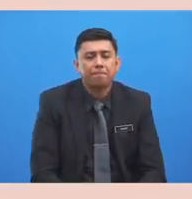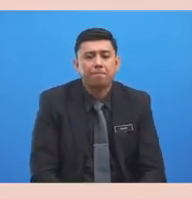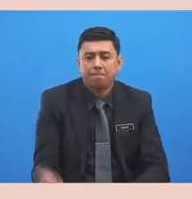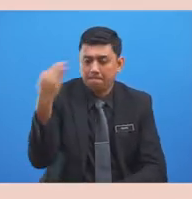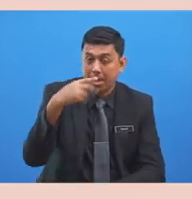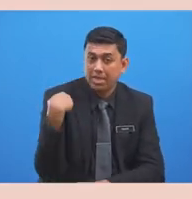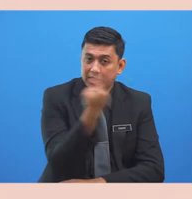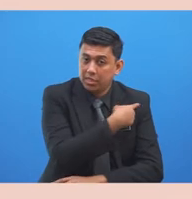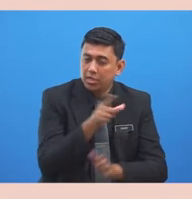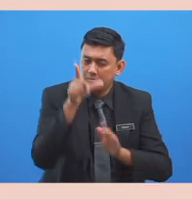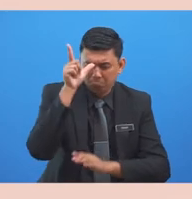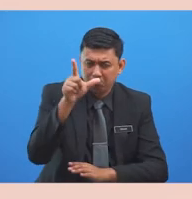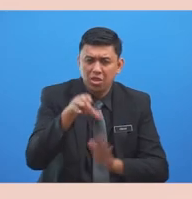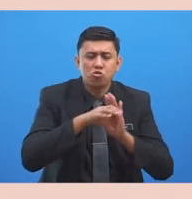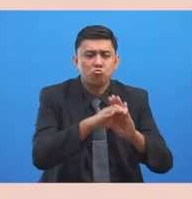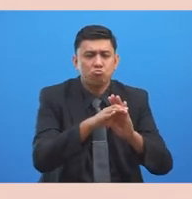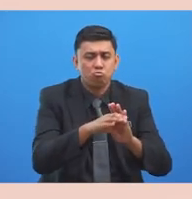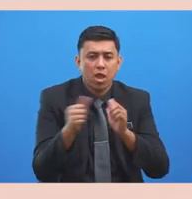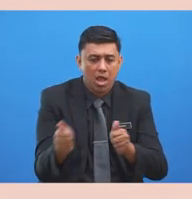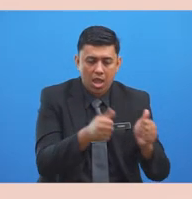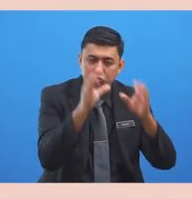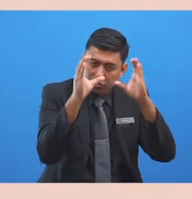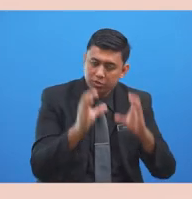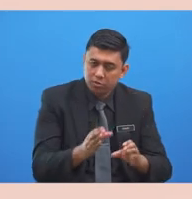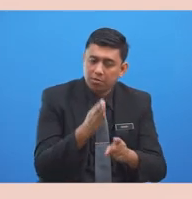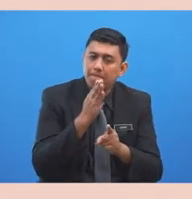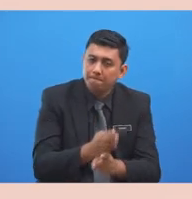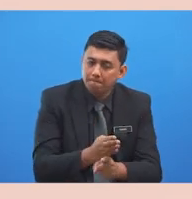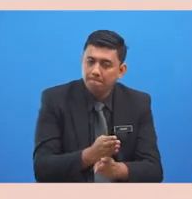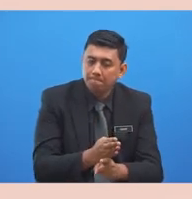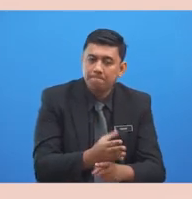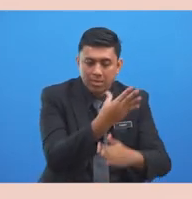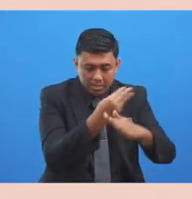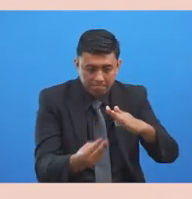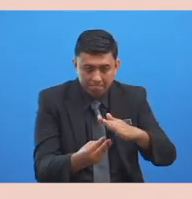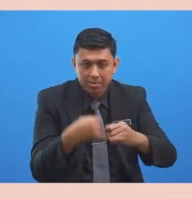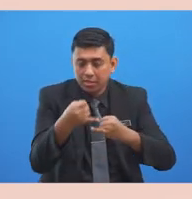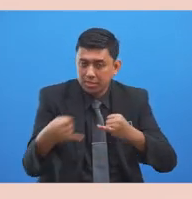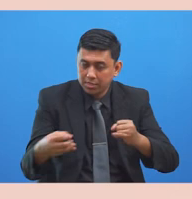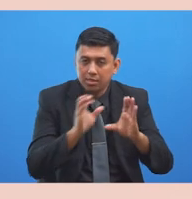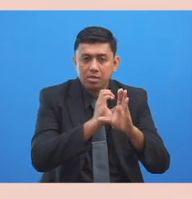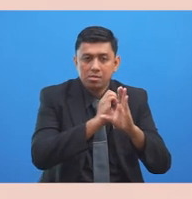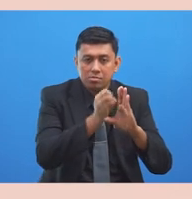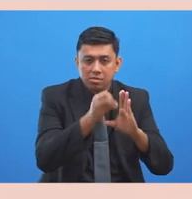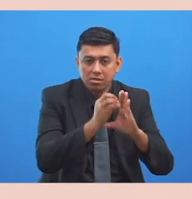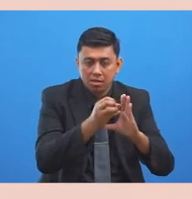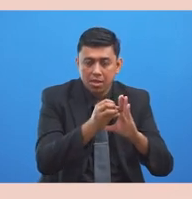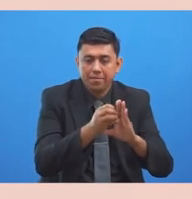kita lihat contoh atau cara yang membenarkan input bagi jenis data